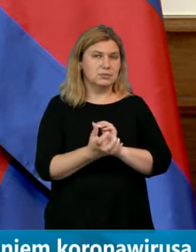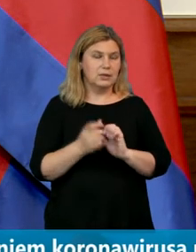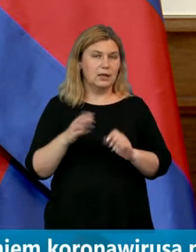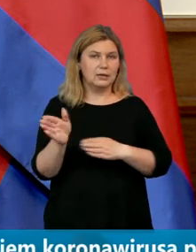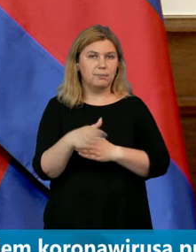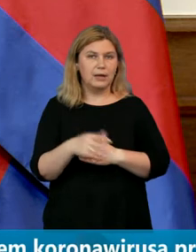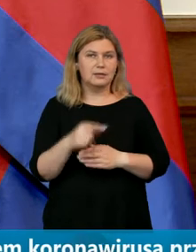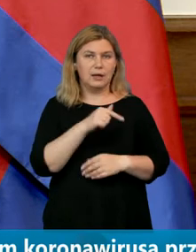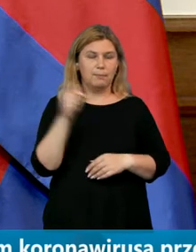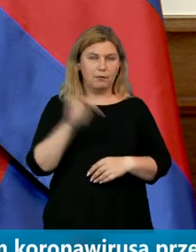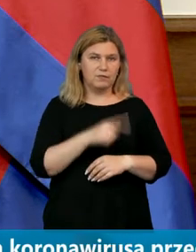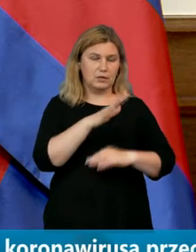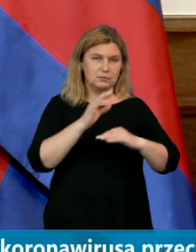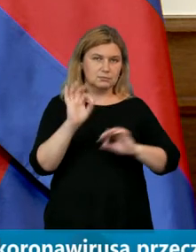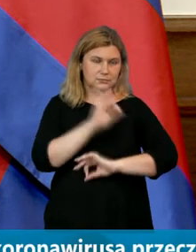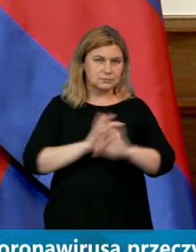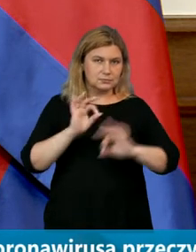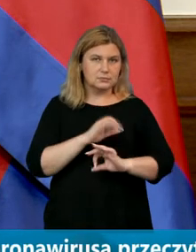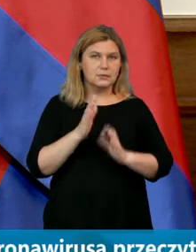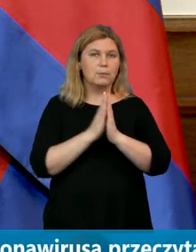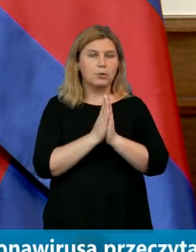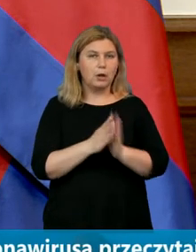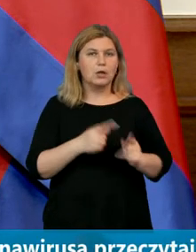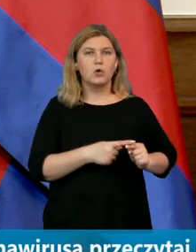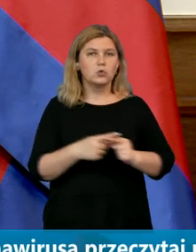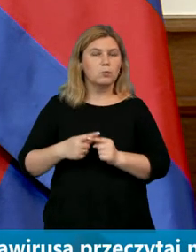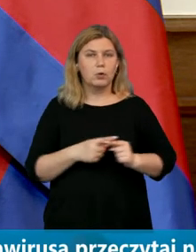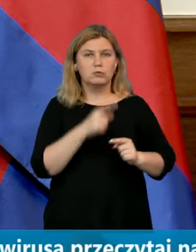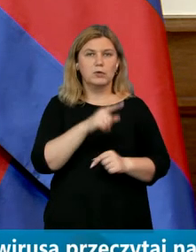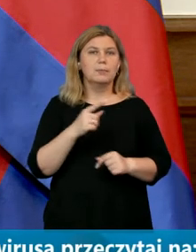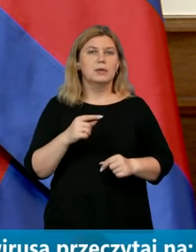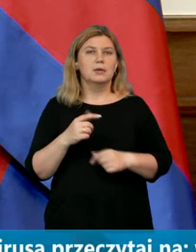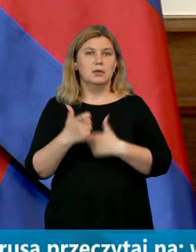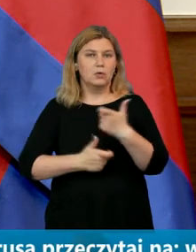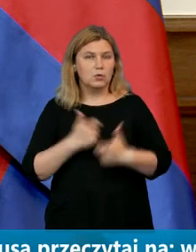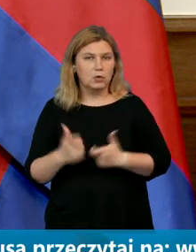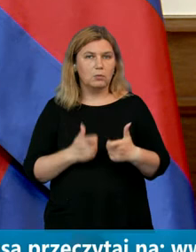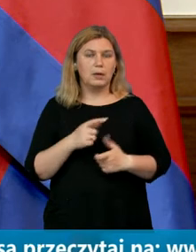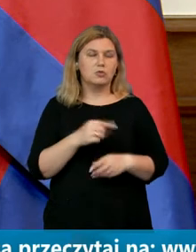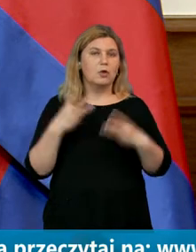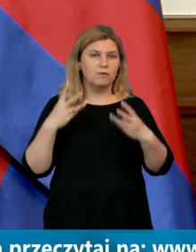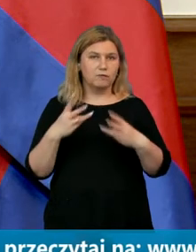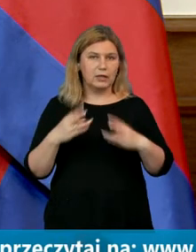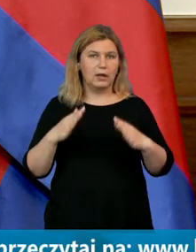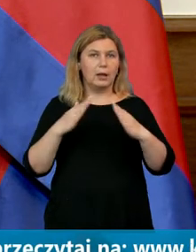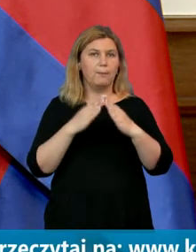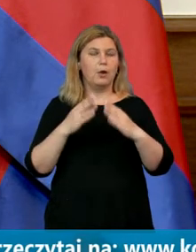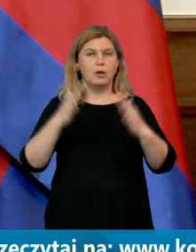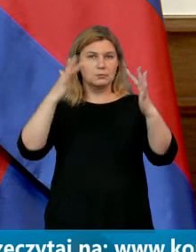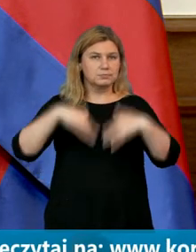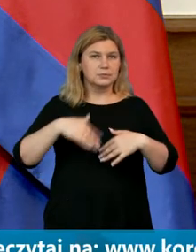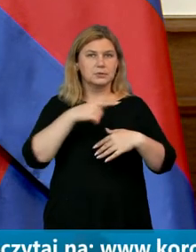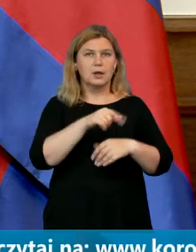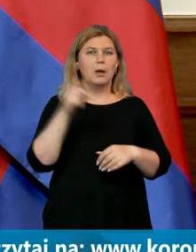wymagają interwencji. Także o to też apelujemy do spółki cały czas, aby podjęła te działania, bo to jest ważne. I te obiekty nie będą burzone, one muszą